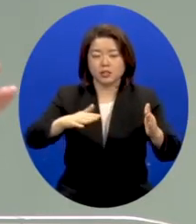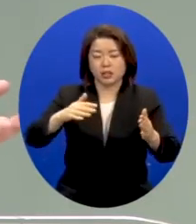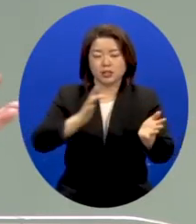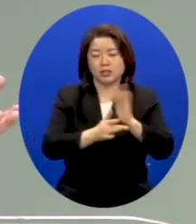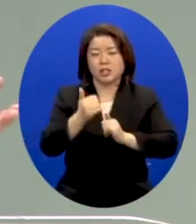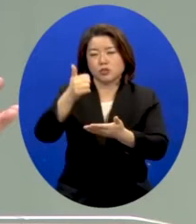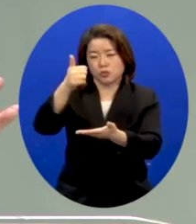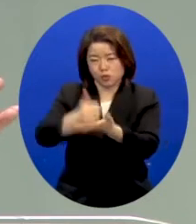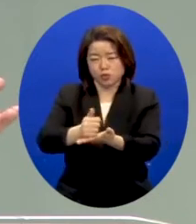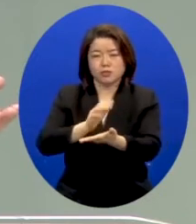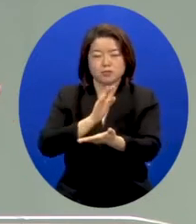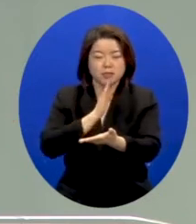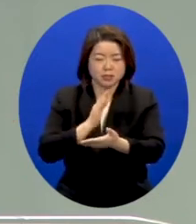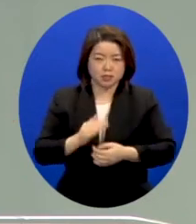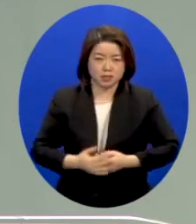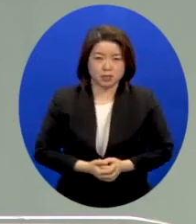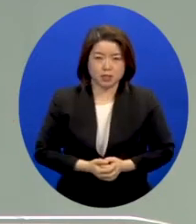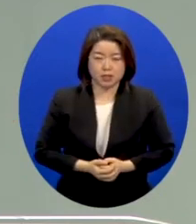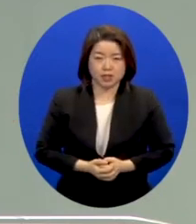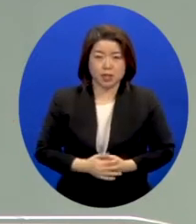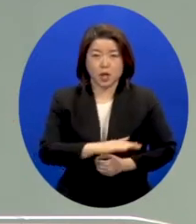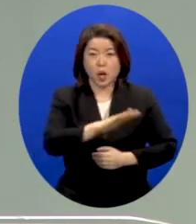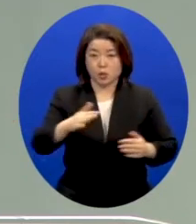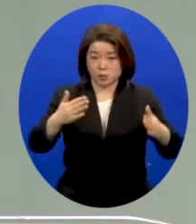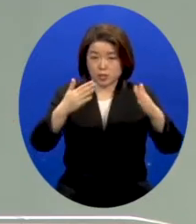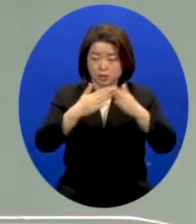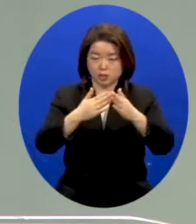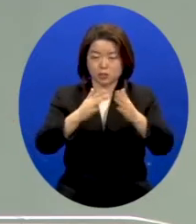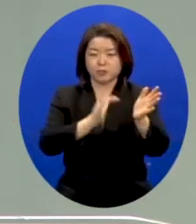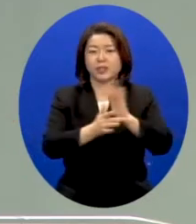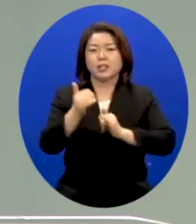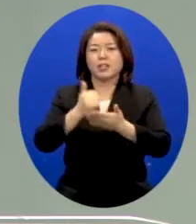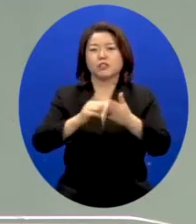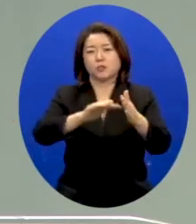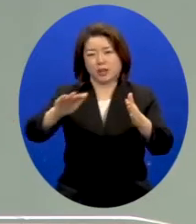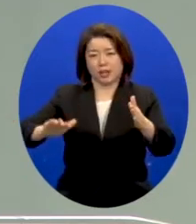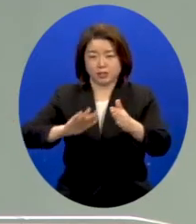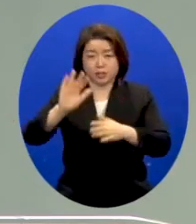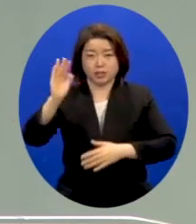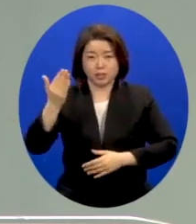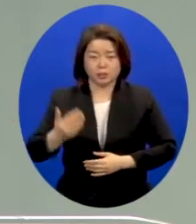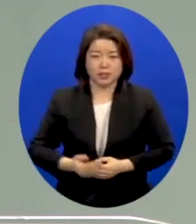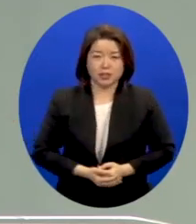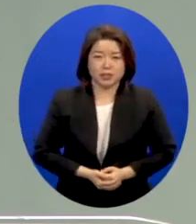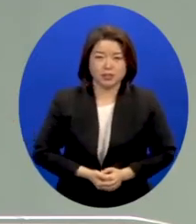식 우리집은 예수님의 가정이 되는 것이